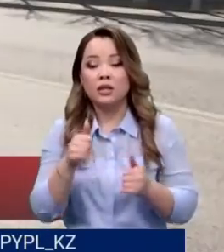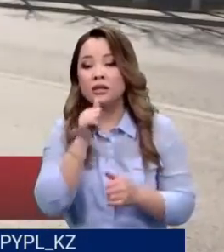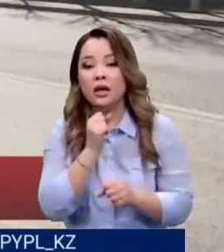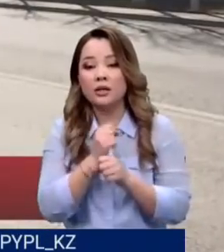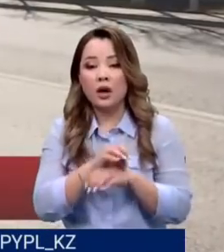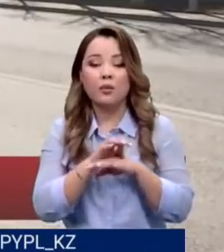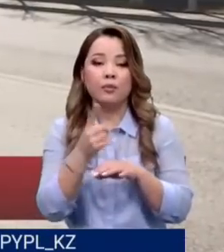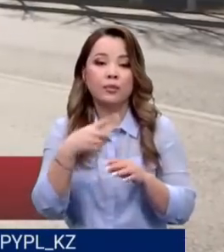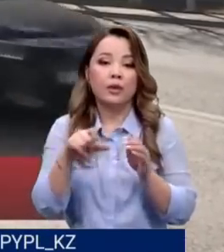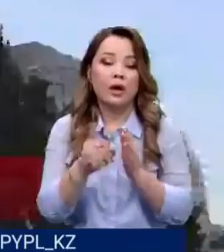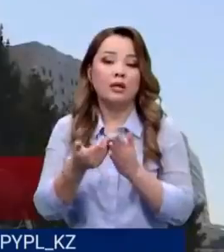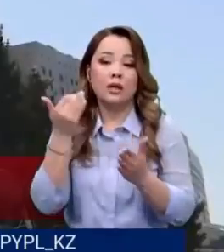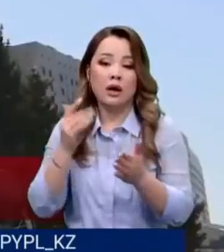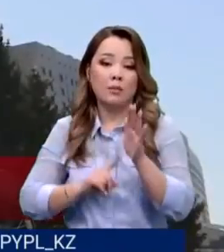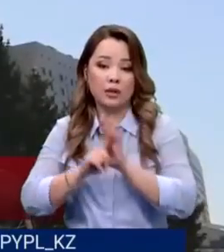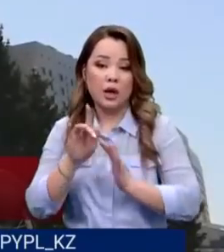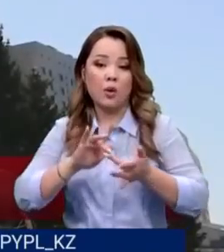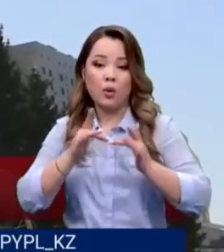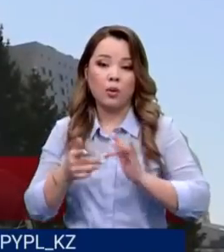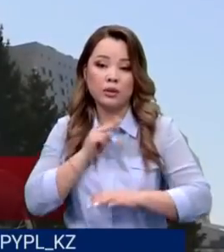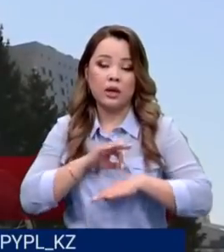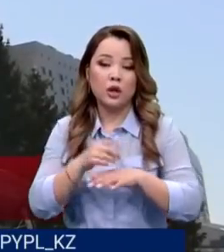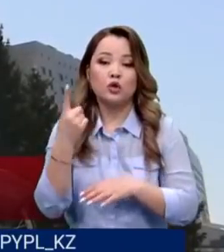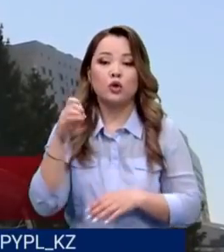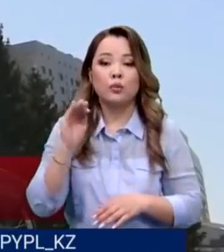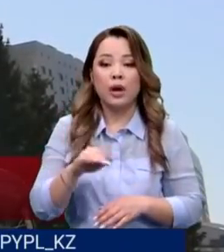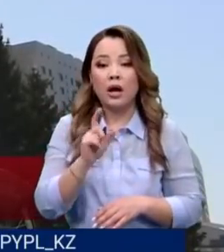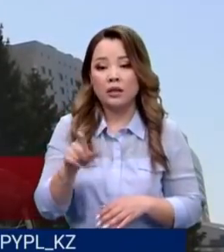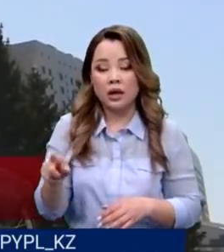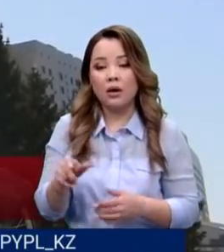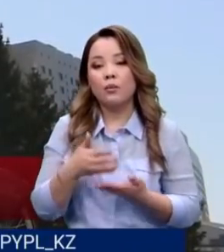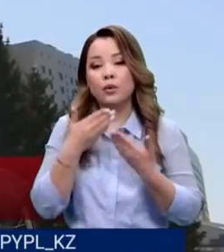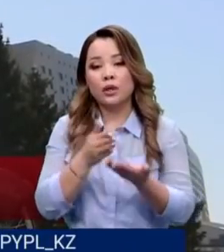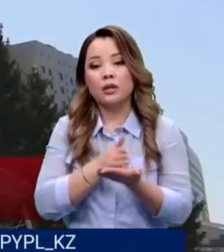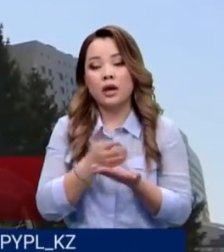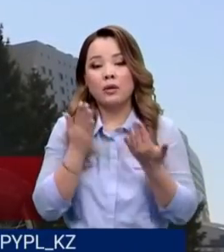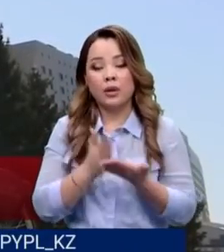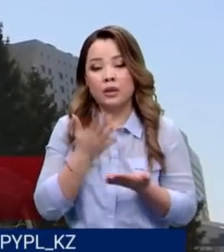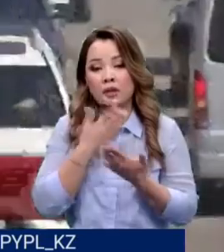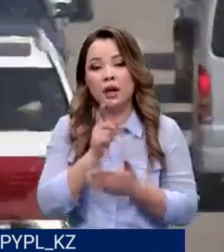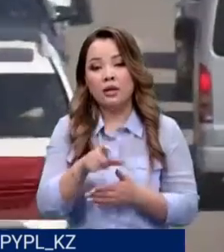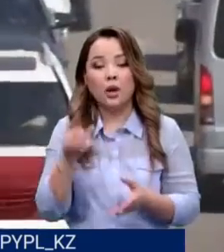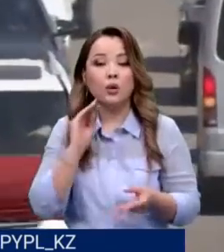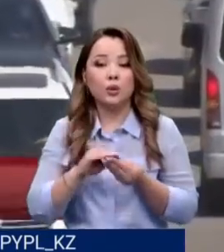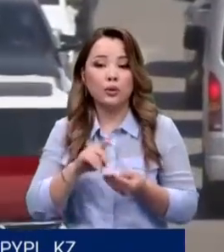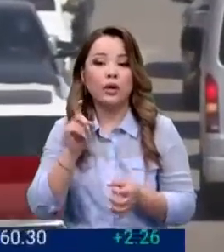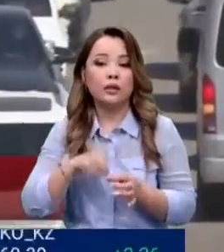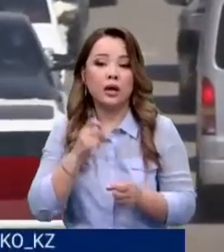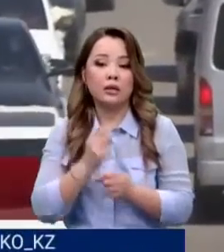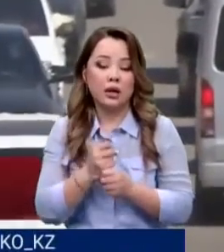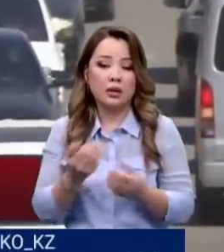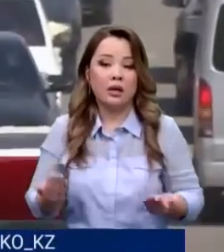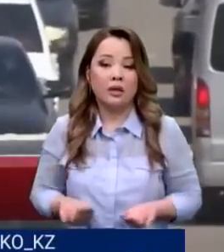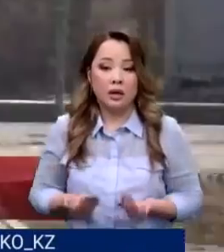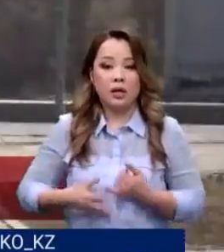ретінде өткен аптадан басталса да, онлайн қызметке 100 мың адам жүгініп үлгеріпті. Айта кетерлігі, енді азаматтар тұрақты тіркеуде тұрған өңірден